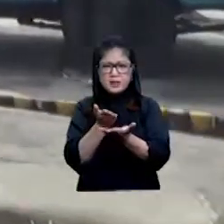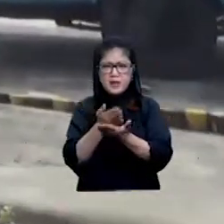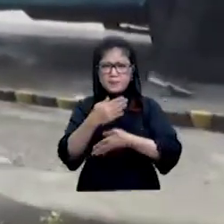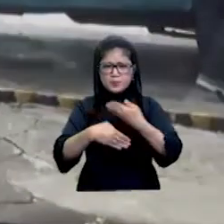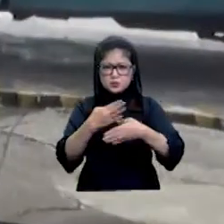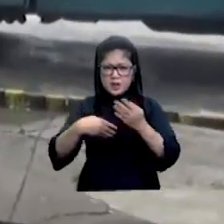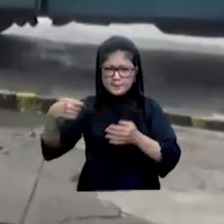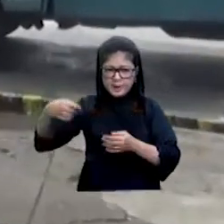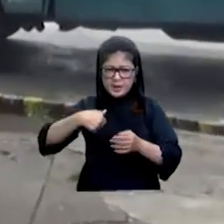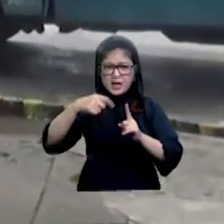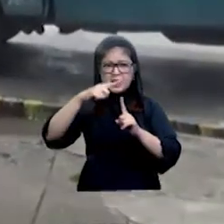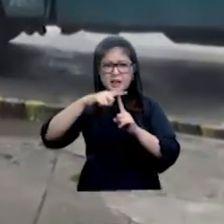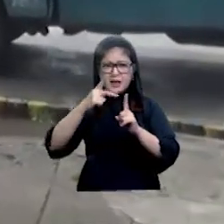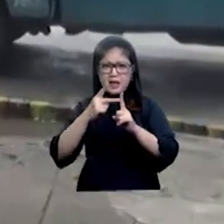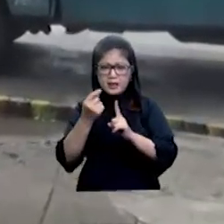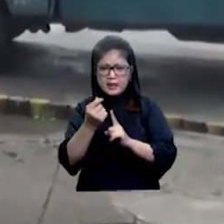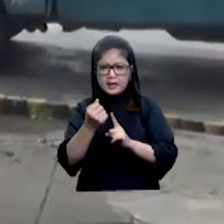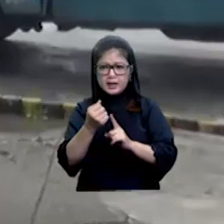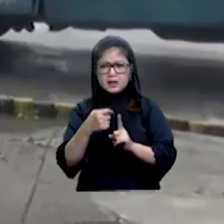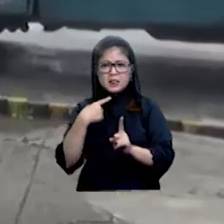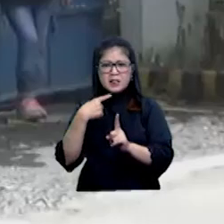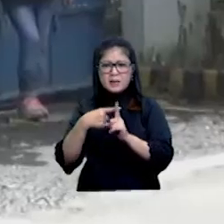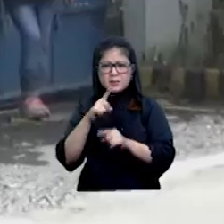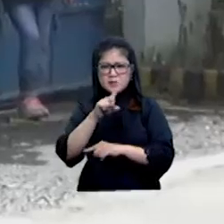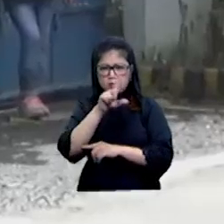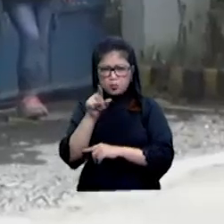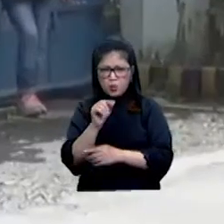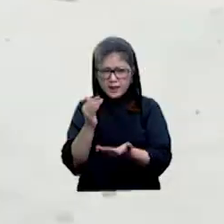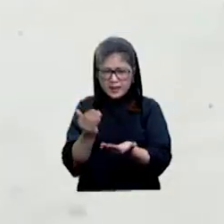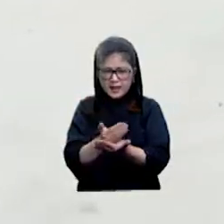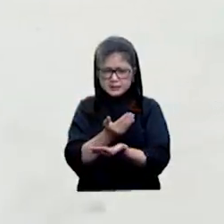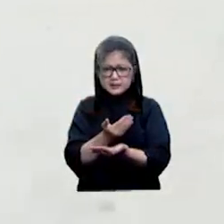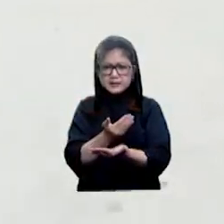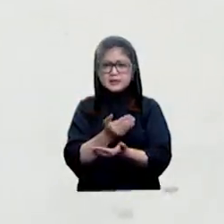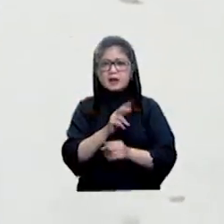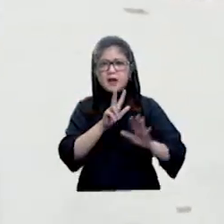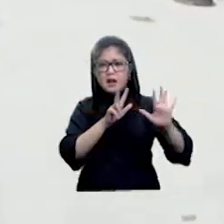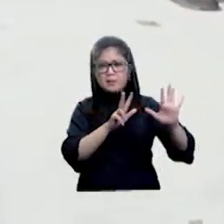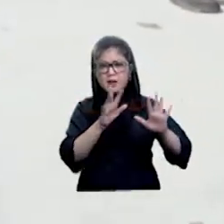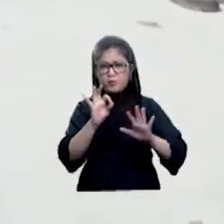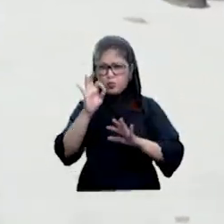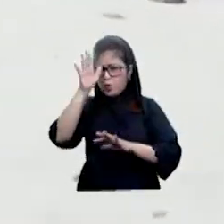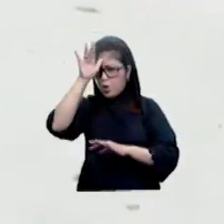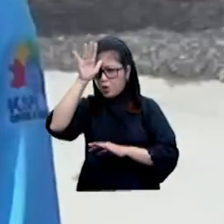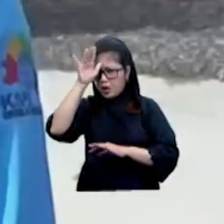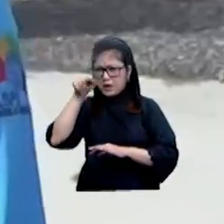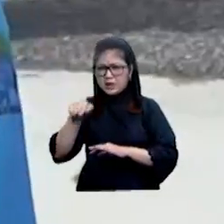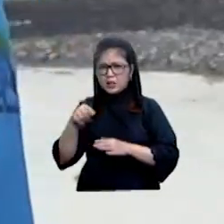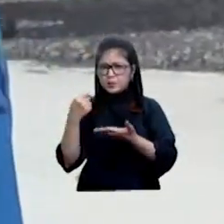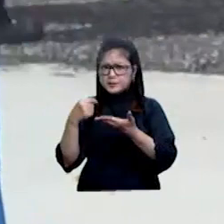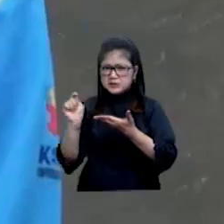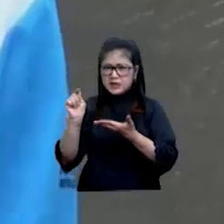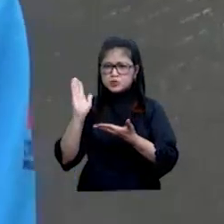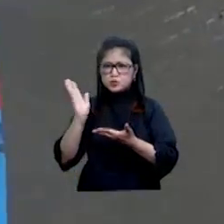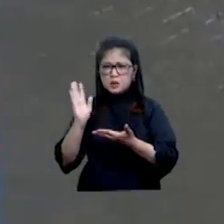THR satu bulan gaji terhadap 80 pekerja yang dirumahkan. Dalam orasinya mereka menuntut hak-hak yang tidak